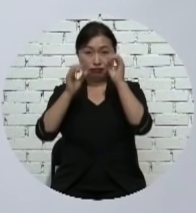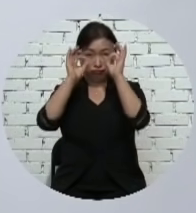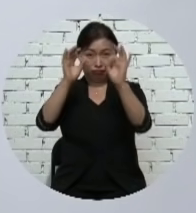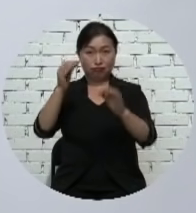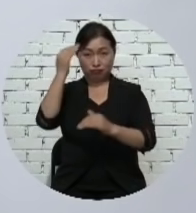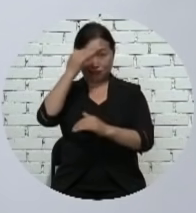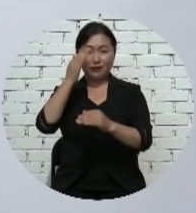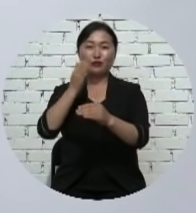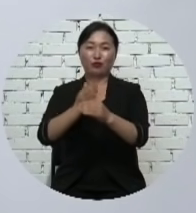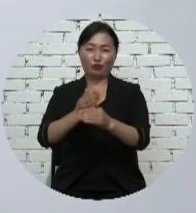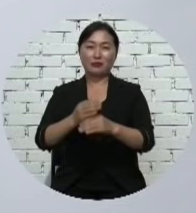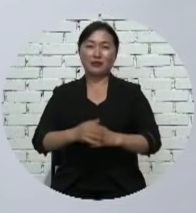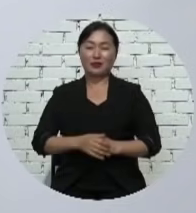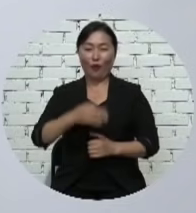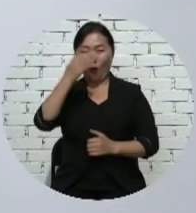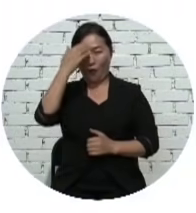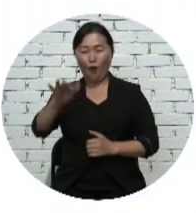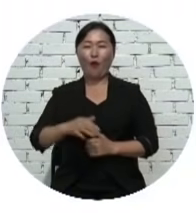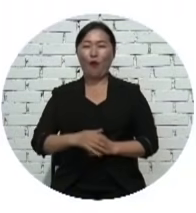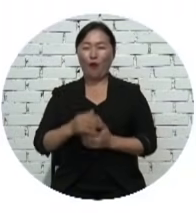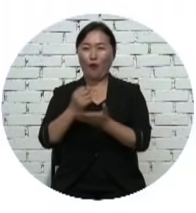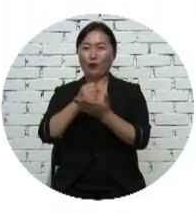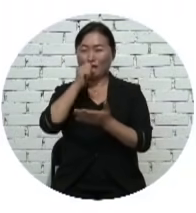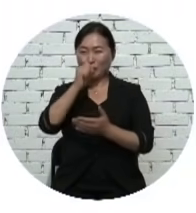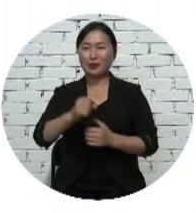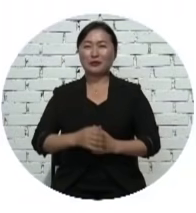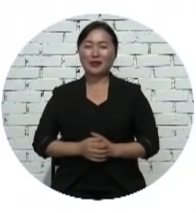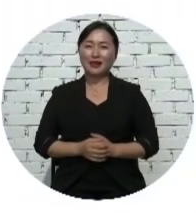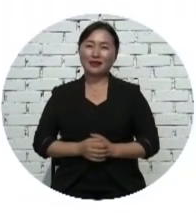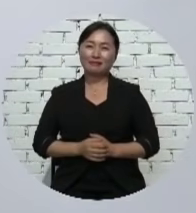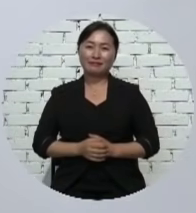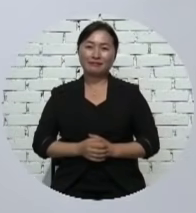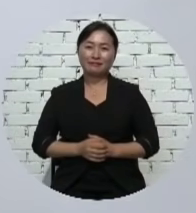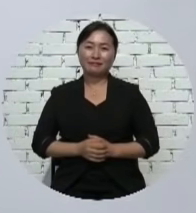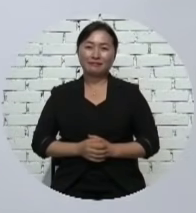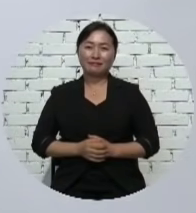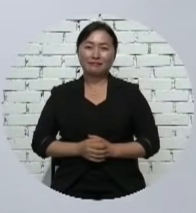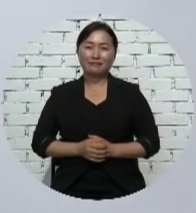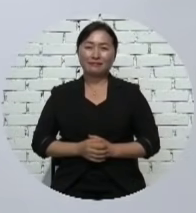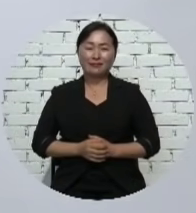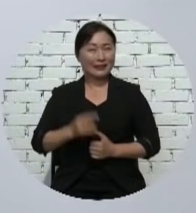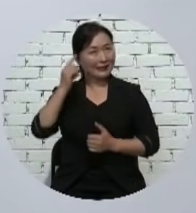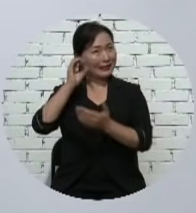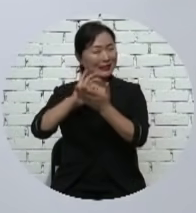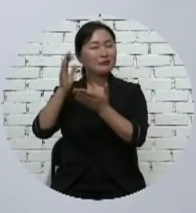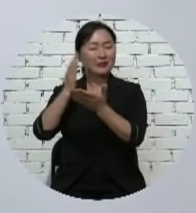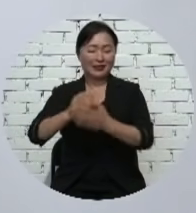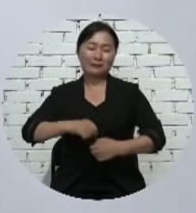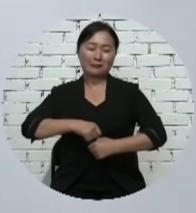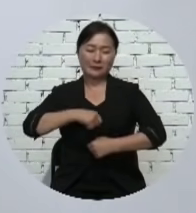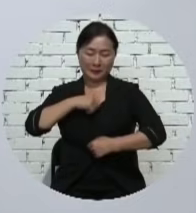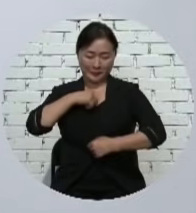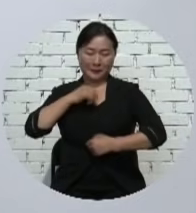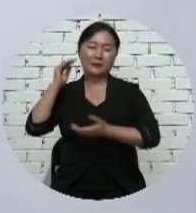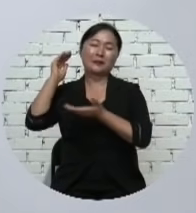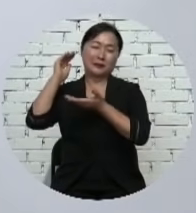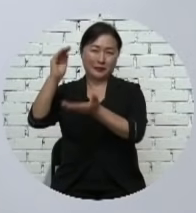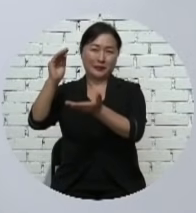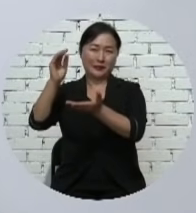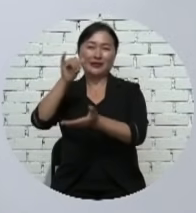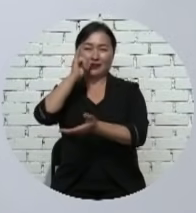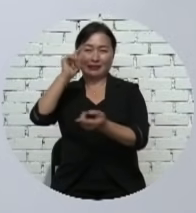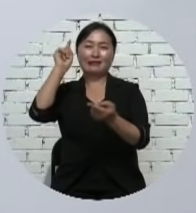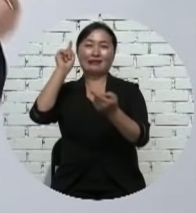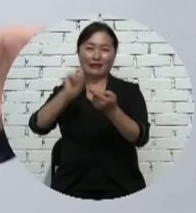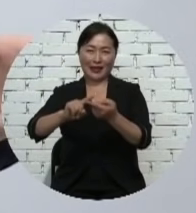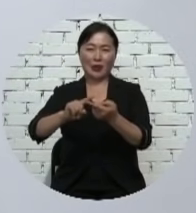그 다행이네. 예. 운이 좋은 거예요. 근데 뭐 개의치 마시고 그냥 네. 솔직하고 본인의 있는 그대로의 모습을